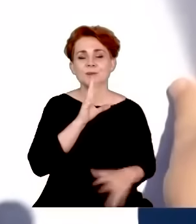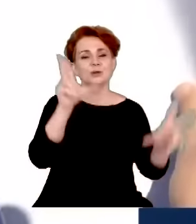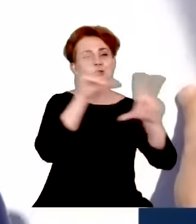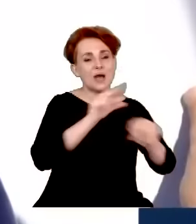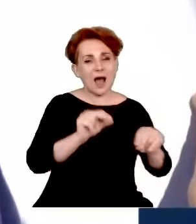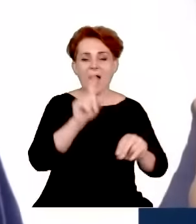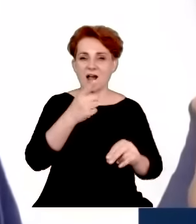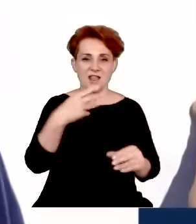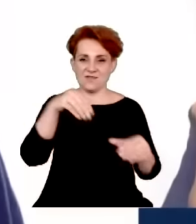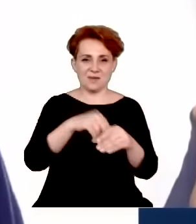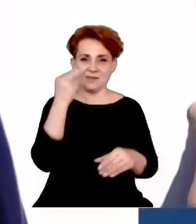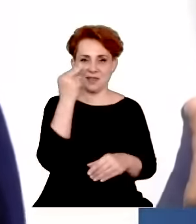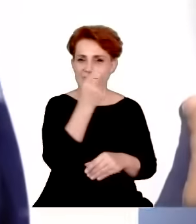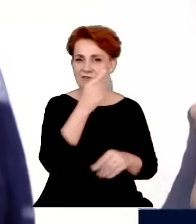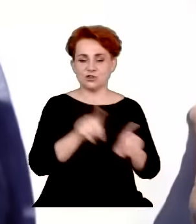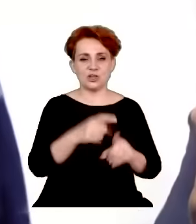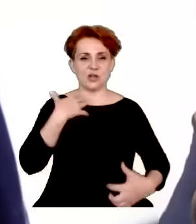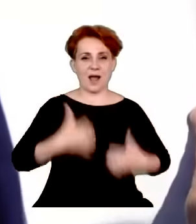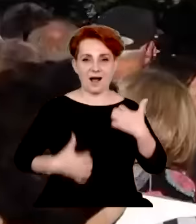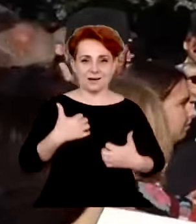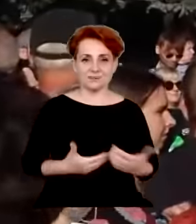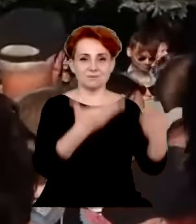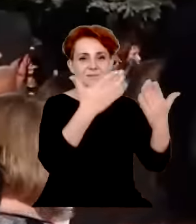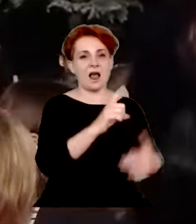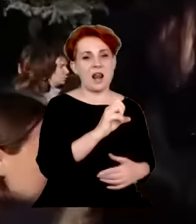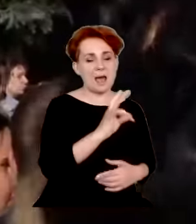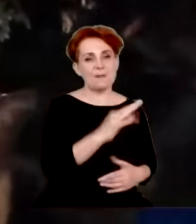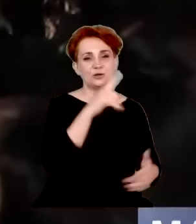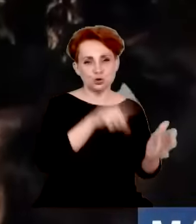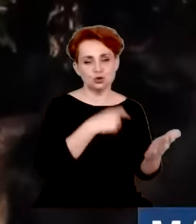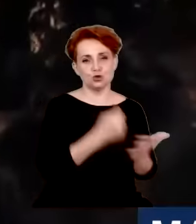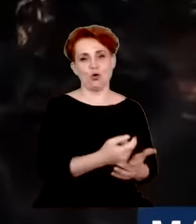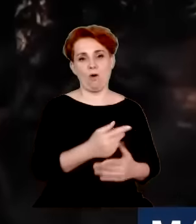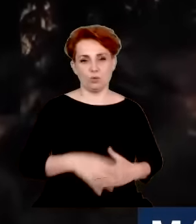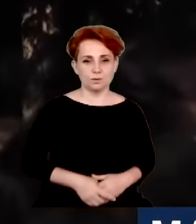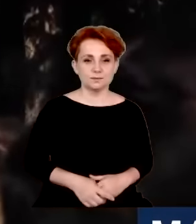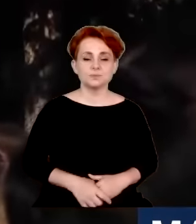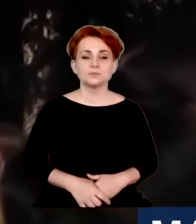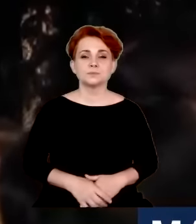tylko nienawiść i agresja. Marta Lempart znów dała o sobie znać.